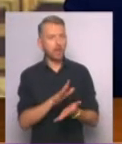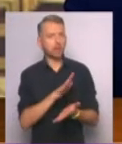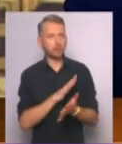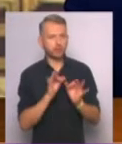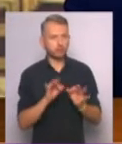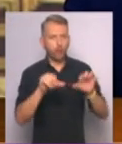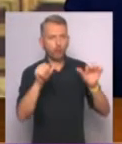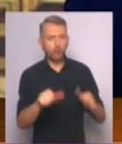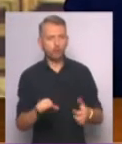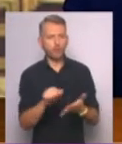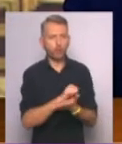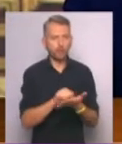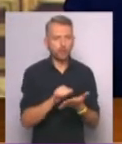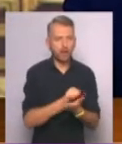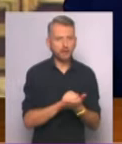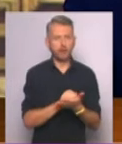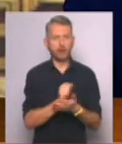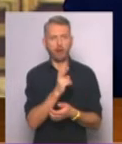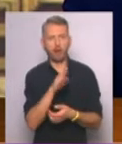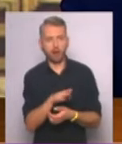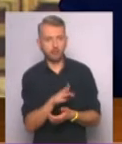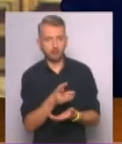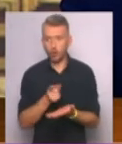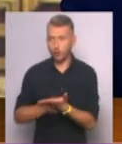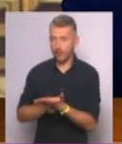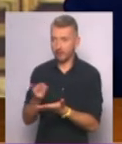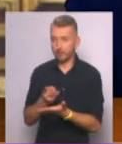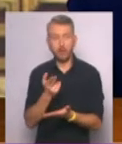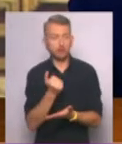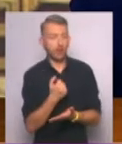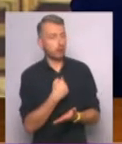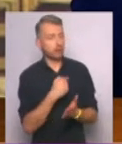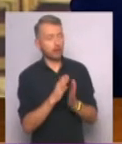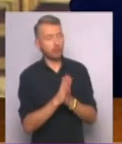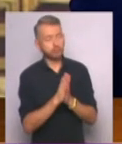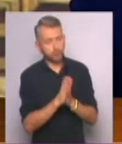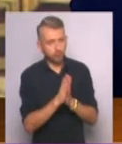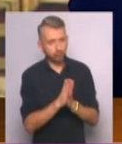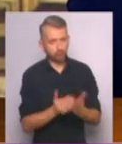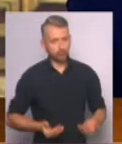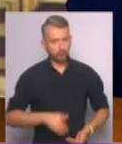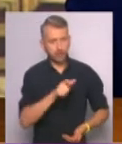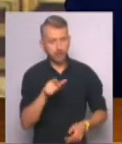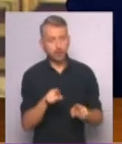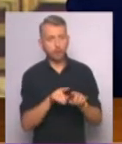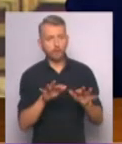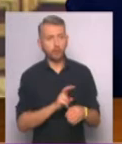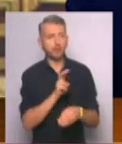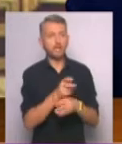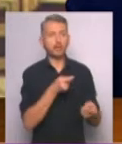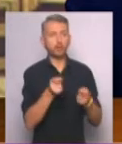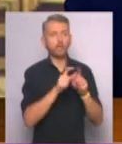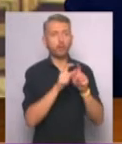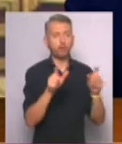чином оформлена документація, акти доведено з цього приводу. Те, що це тобто факт. Я тоді закликаю жителів в такому випадку підійти до керуючої